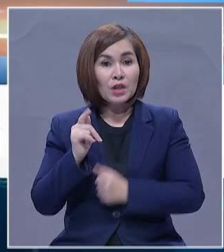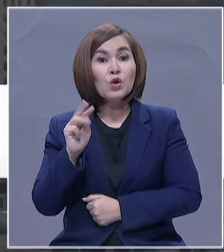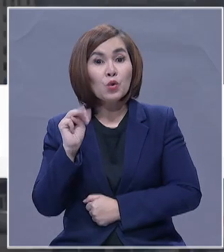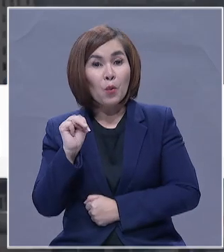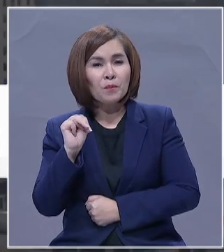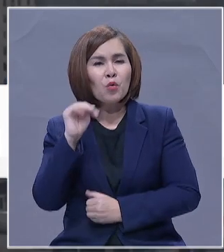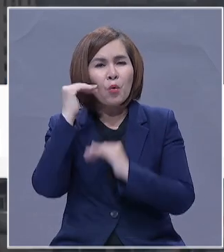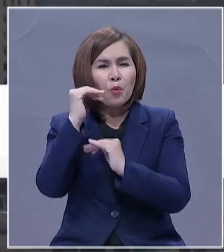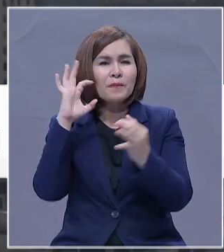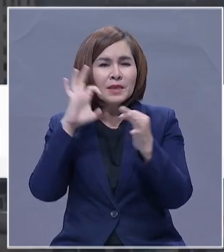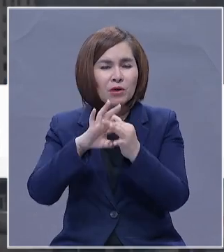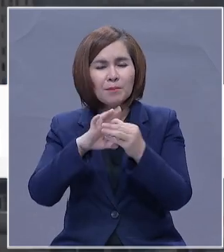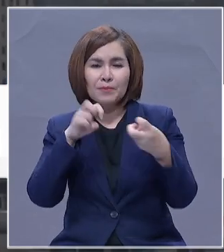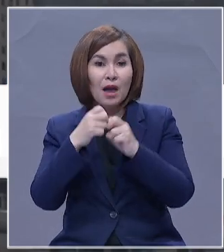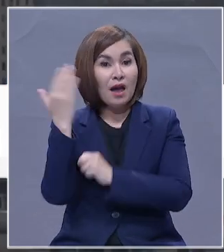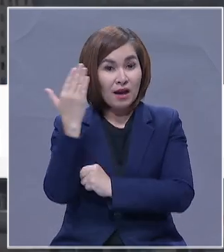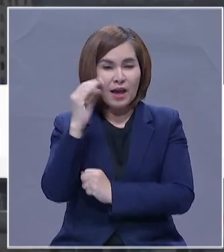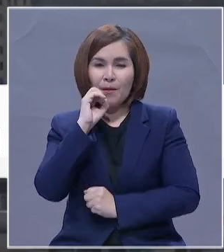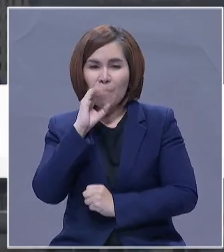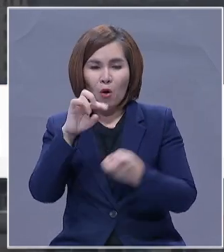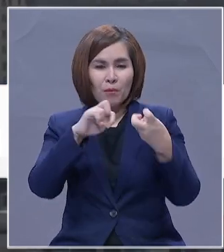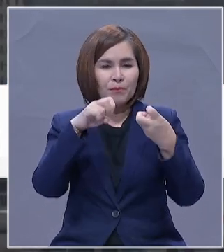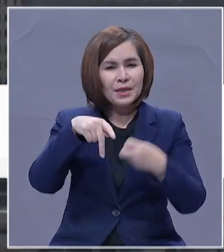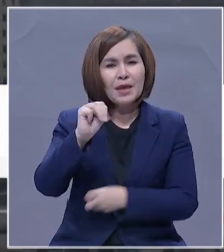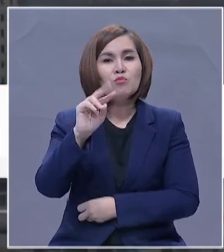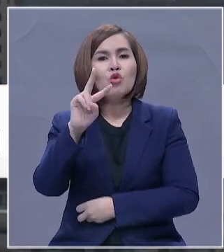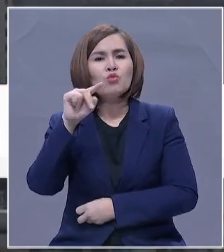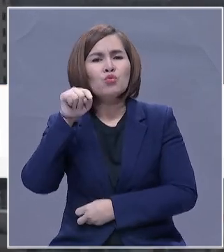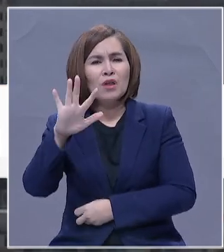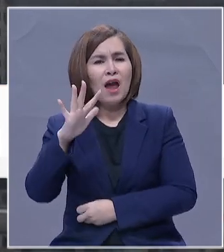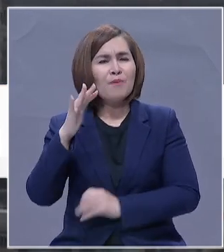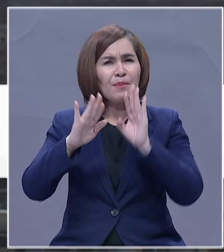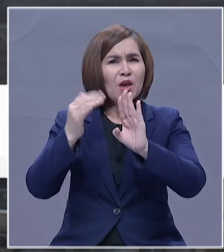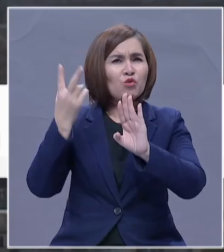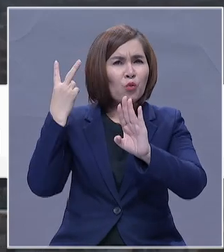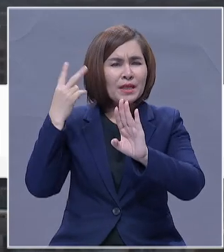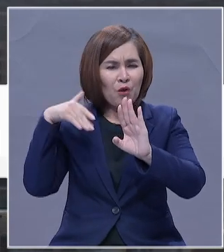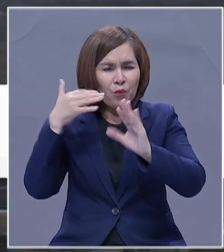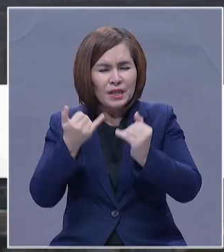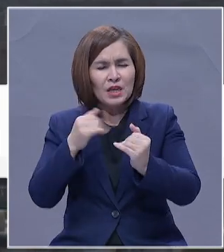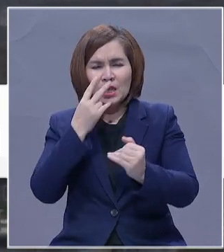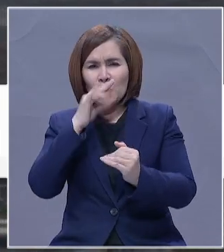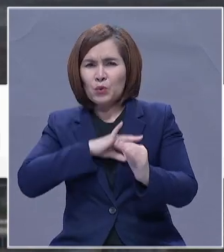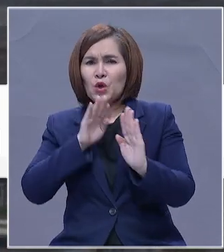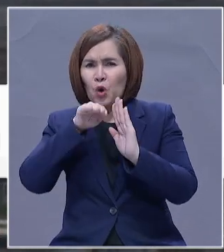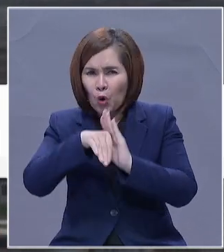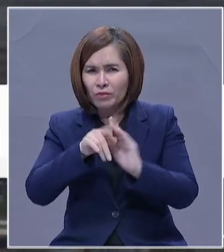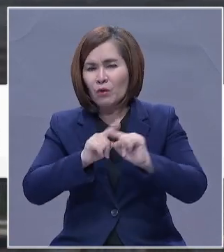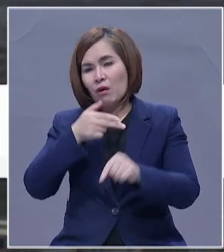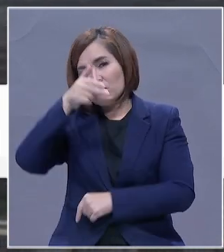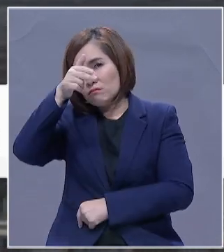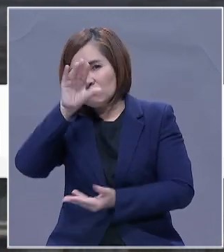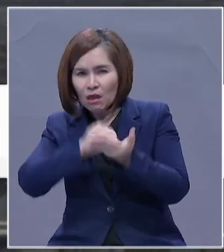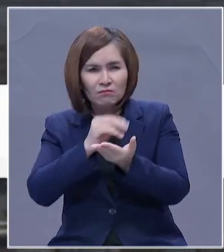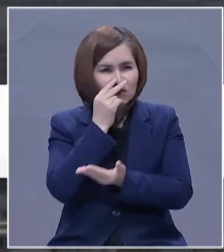มลพิษเนี่ยเขาครายงานมาว่าค่าฝุ่น PM 2.5มันน้อยลงจาก 2วันก่อนที่ผ่านมาแต่จากภาพมุมสูงอ่ะถ้าขึ้นไป